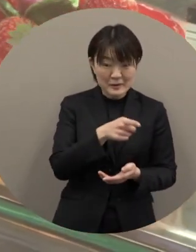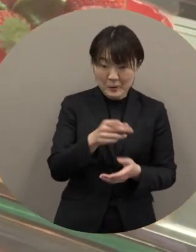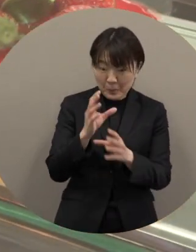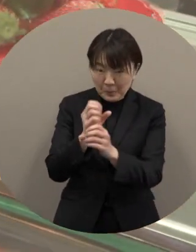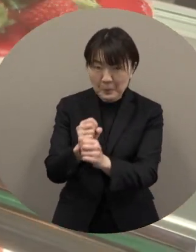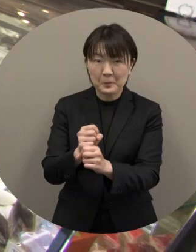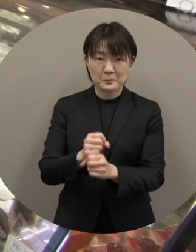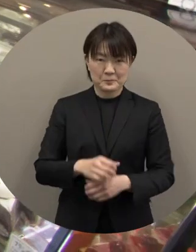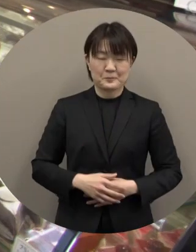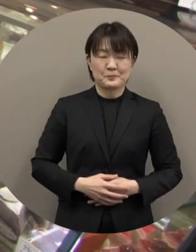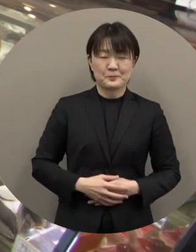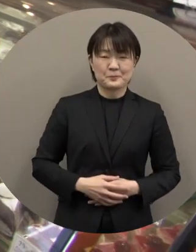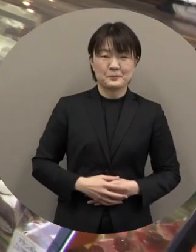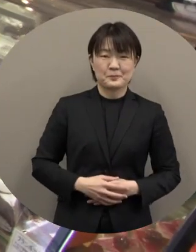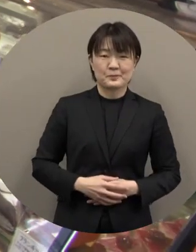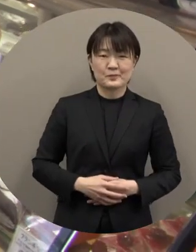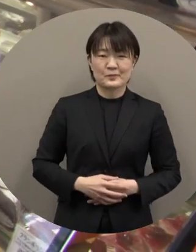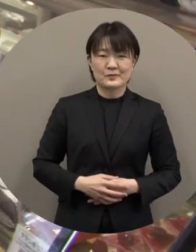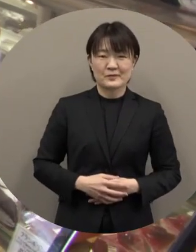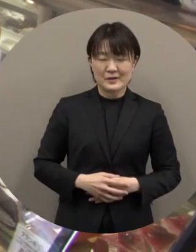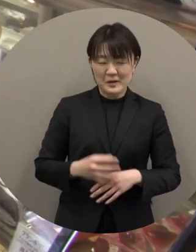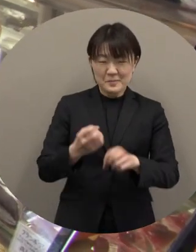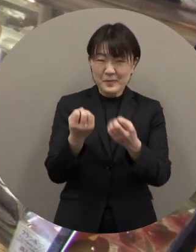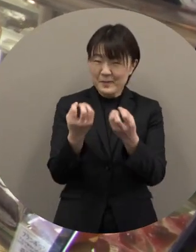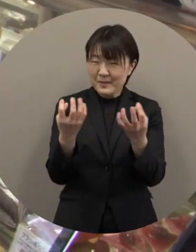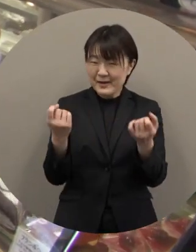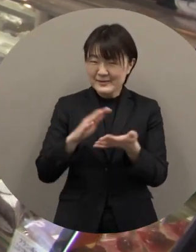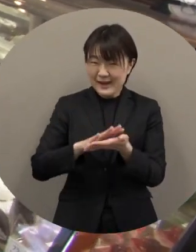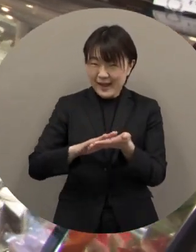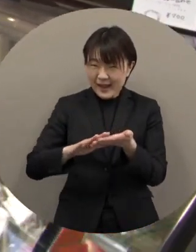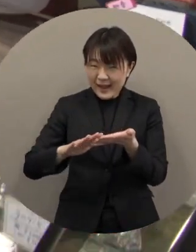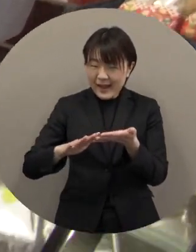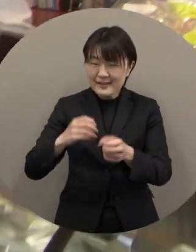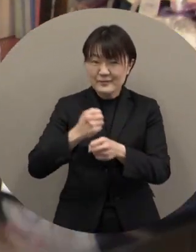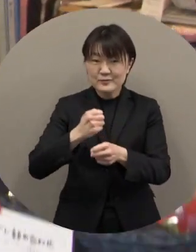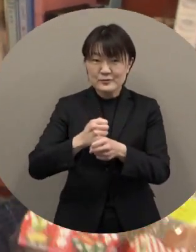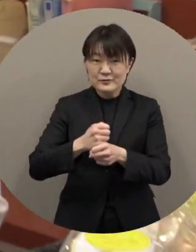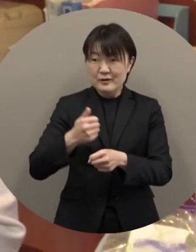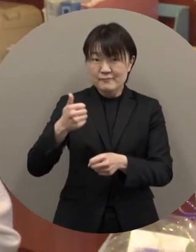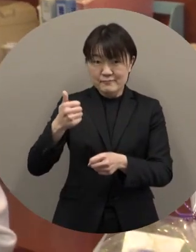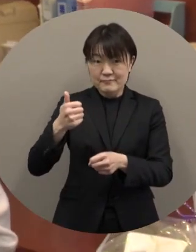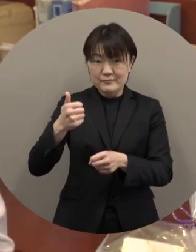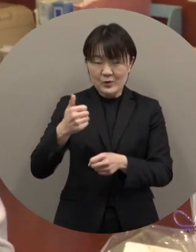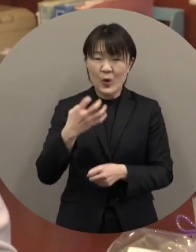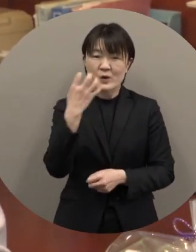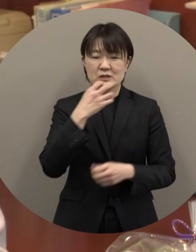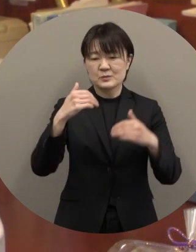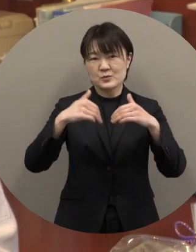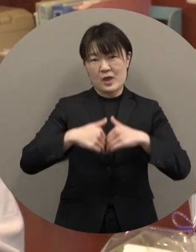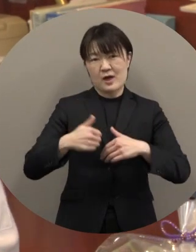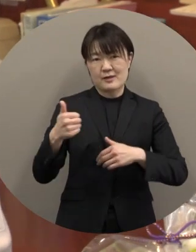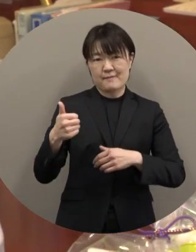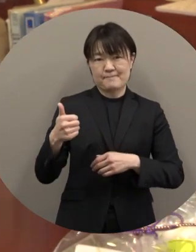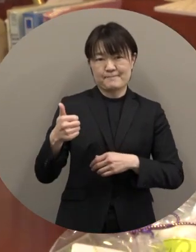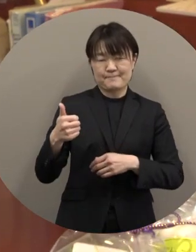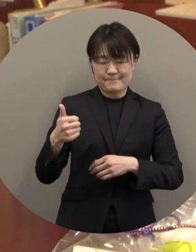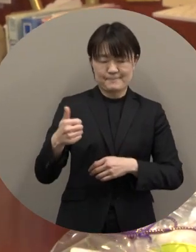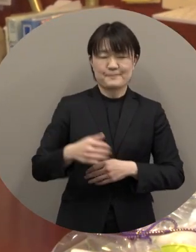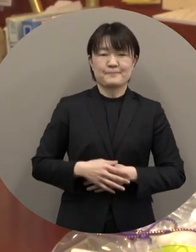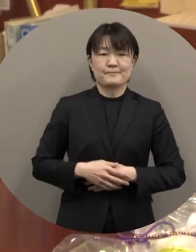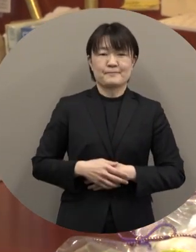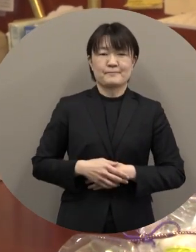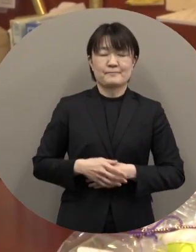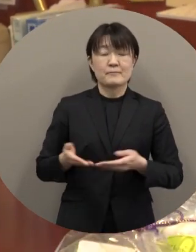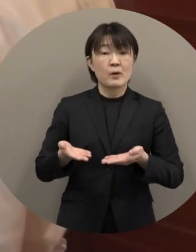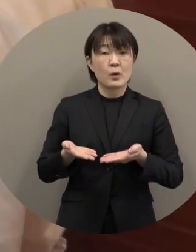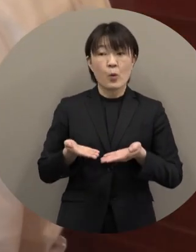け。この宝石のようなスイーツを作っているのがオーナーシェフの渋谷さんです。 ちょっとなんかおす